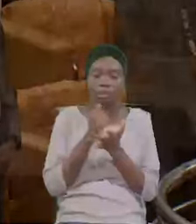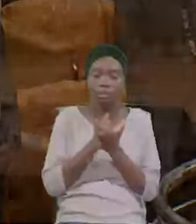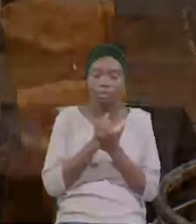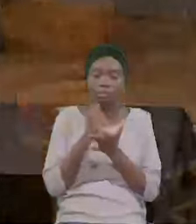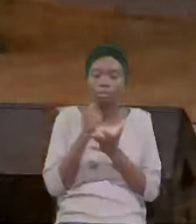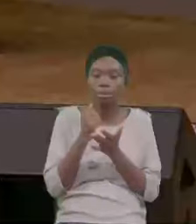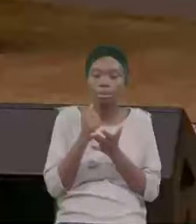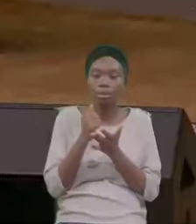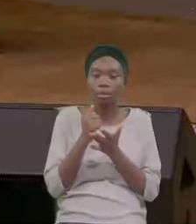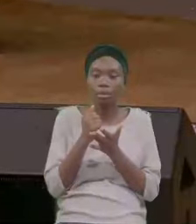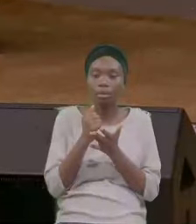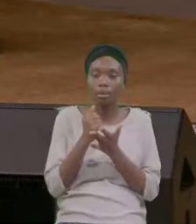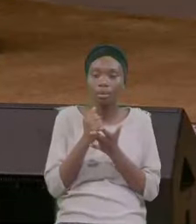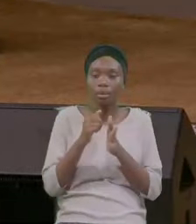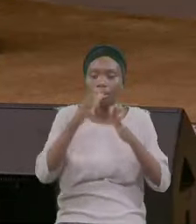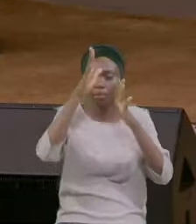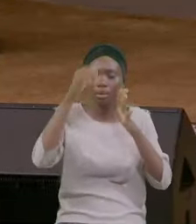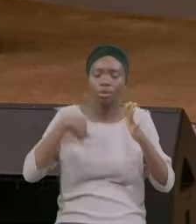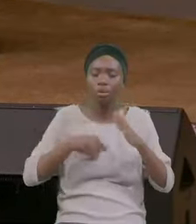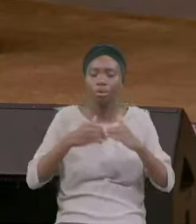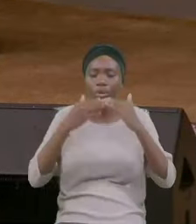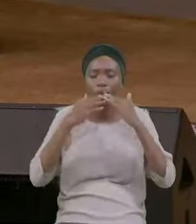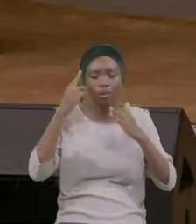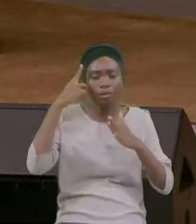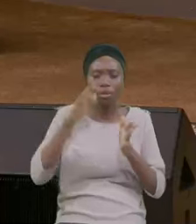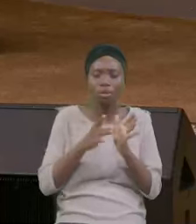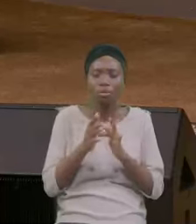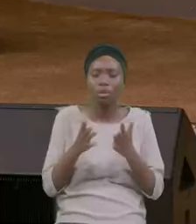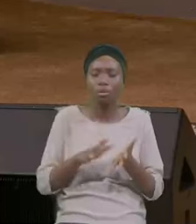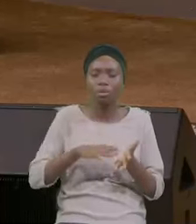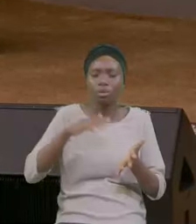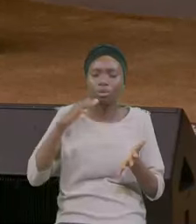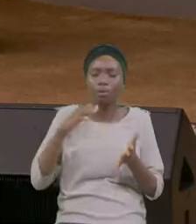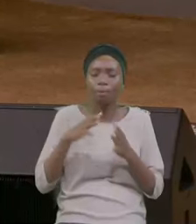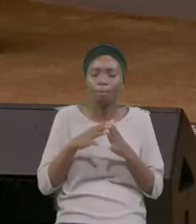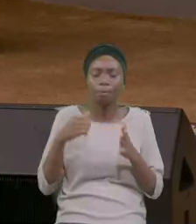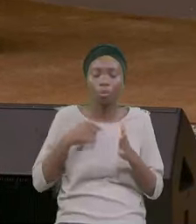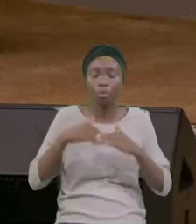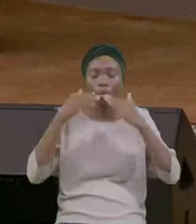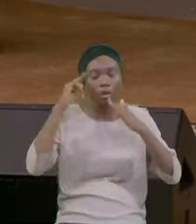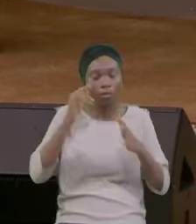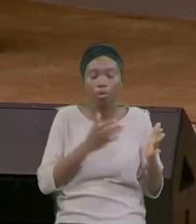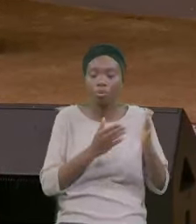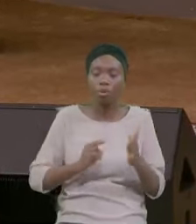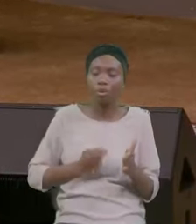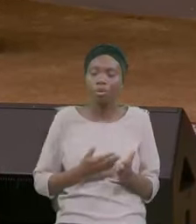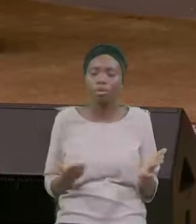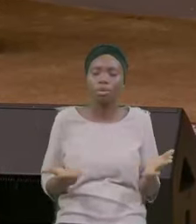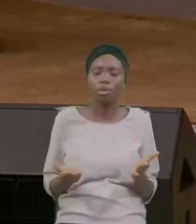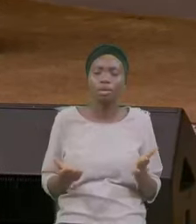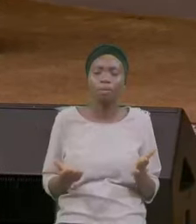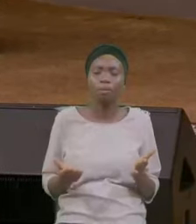Amen. Père, nous te remercions pour l'étude biblique. Merci de nous avoir menés